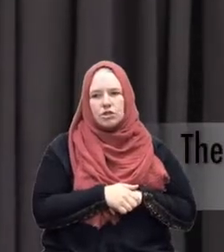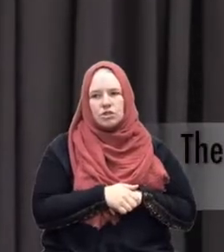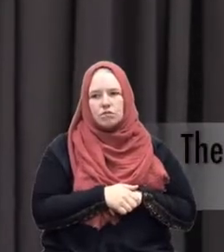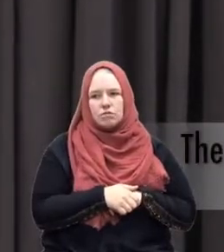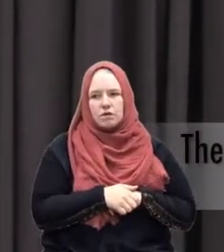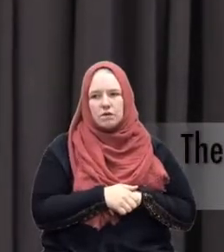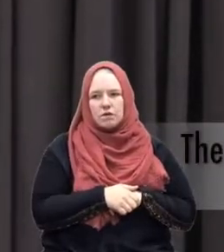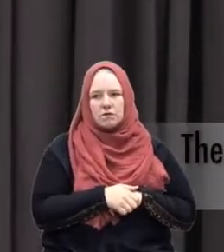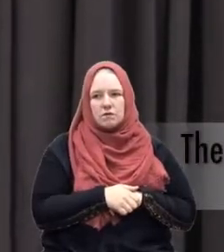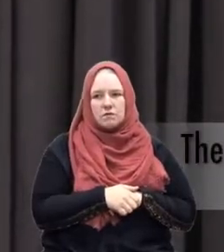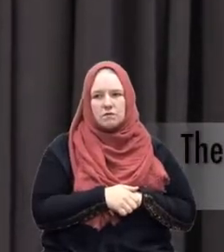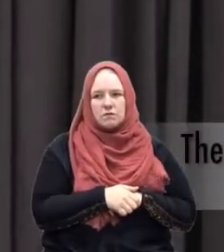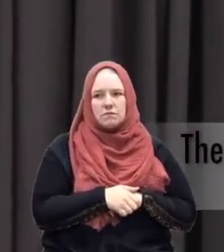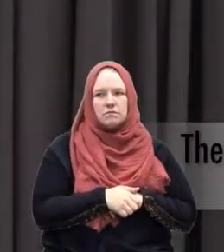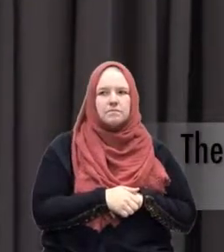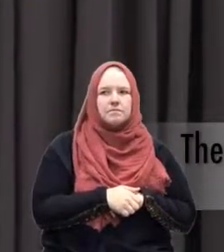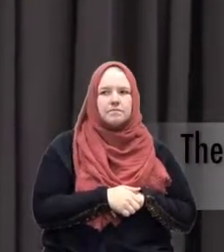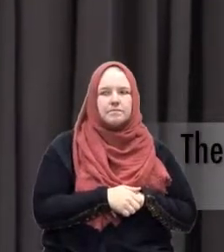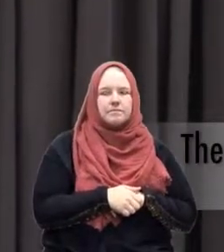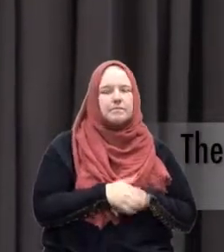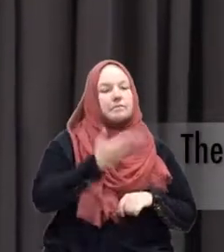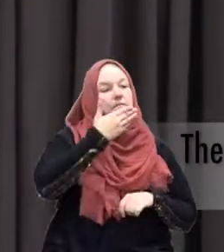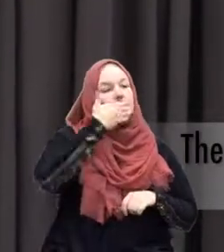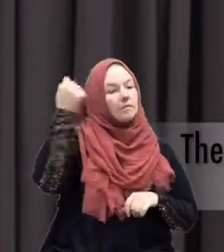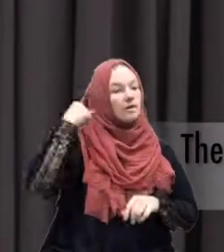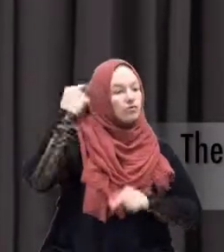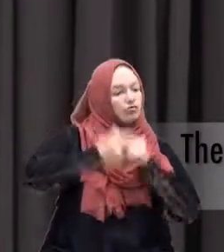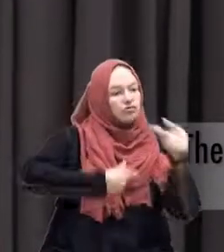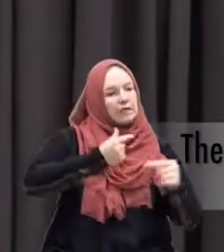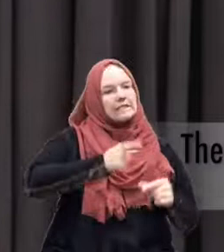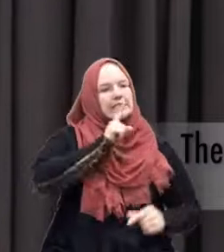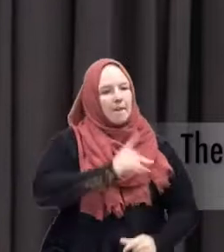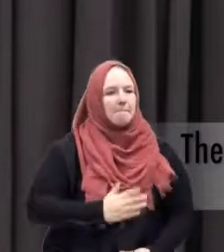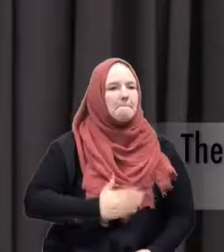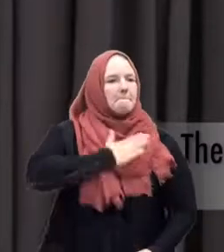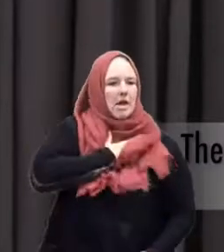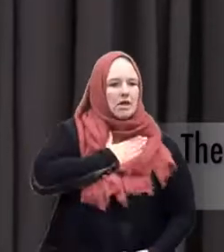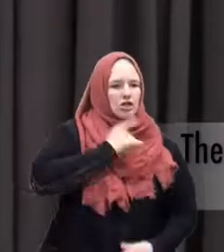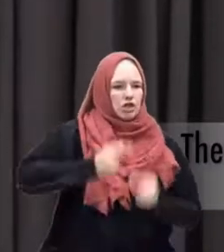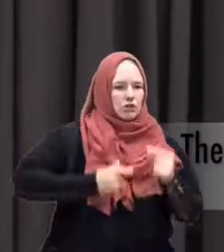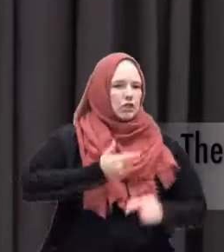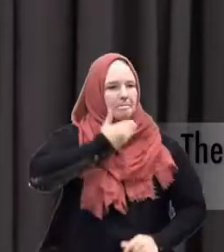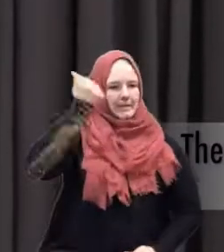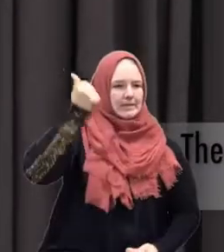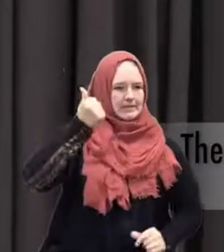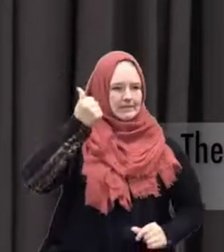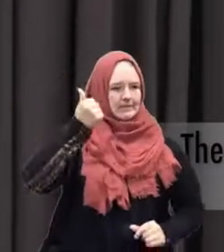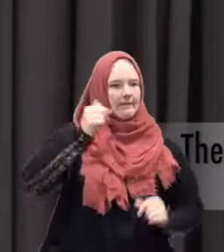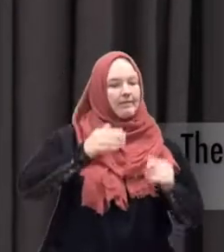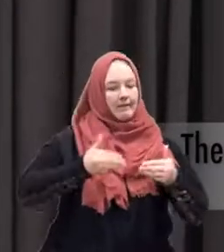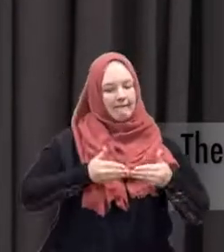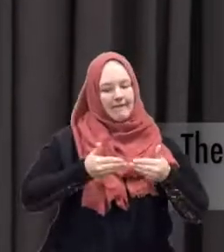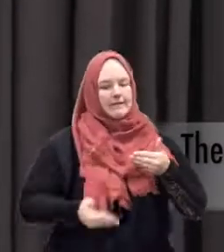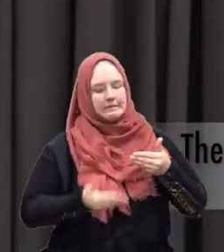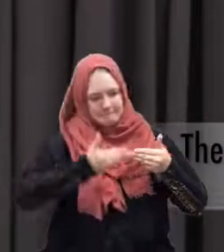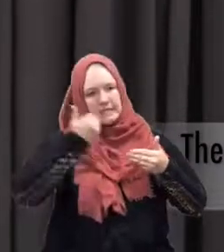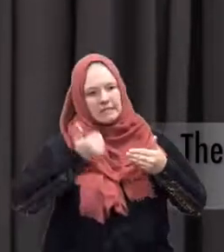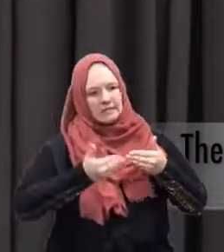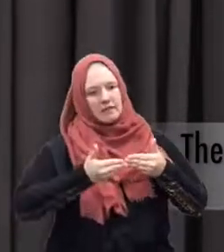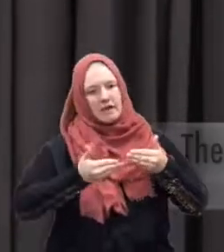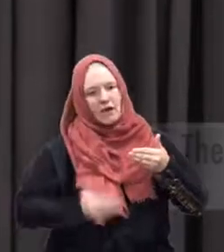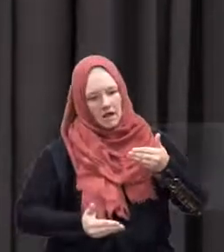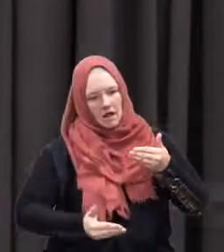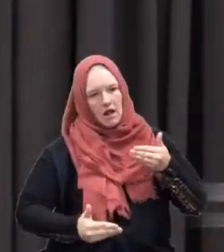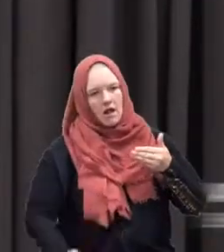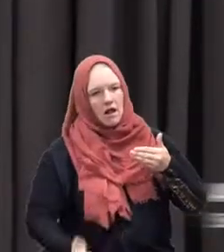يلونهم ثم الذين يلونهم. The best of generation is my generation. then the following generation, then